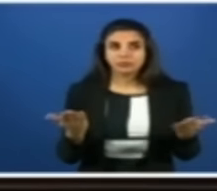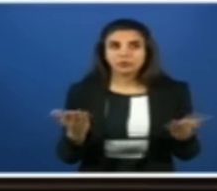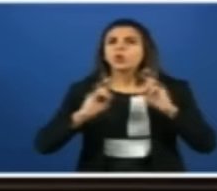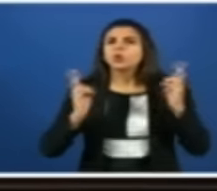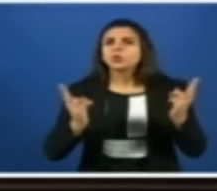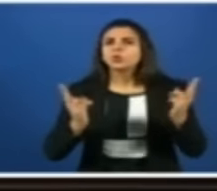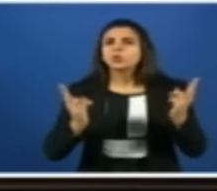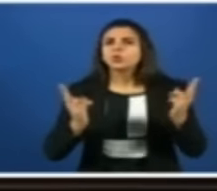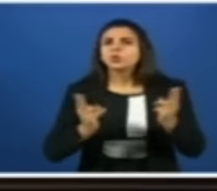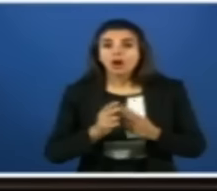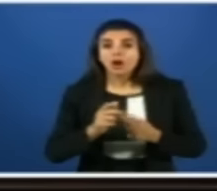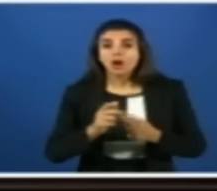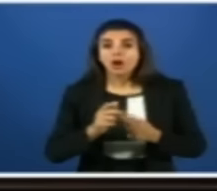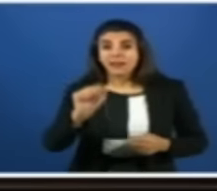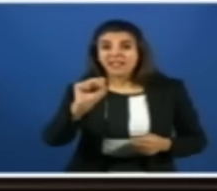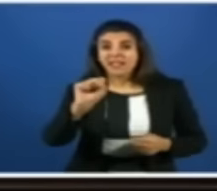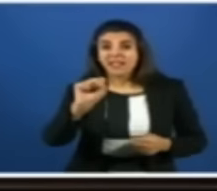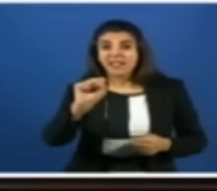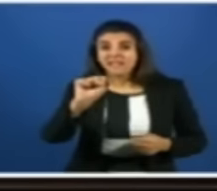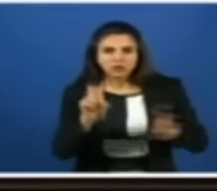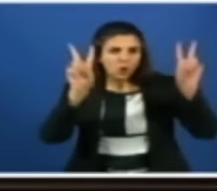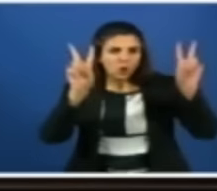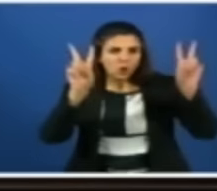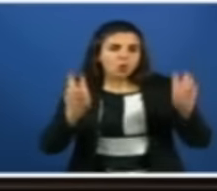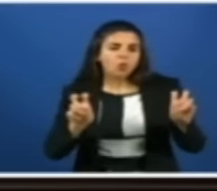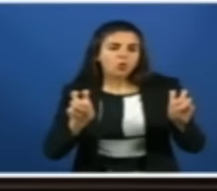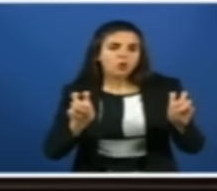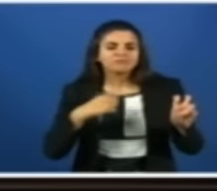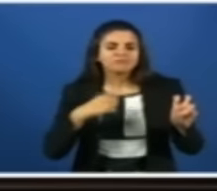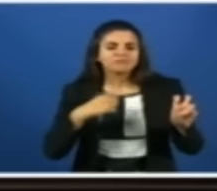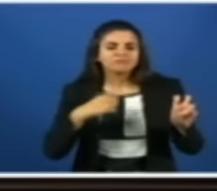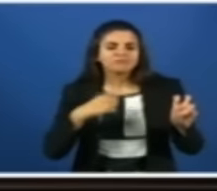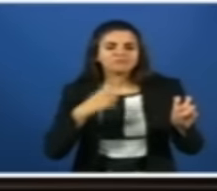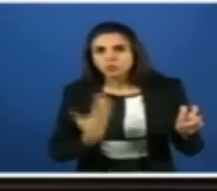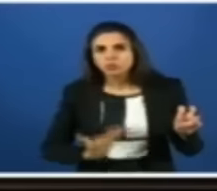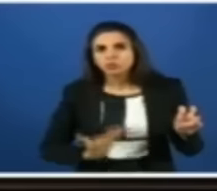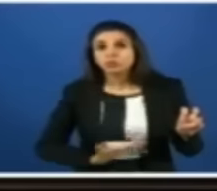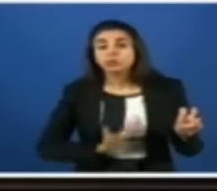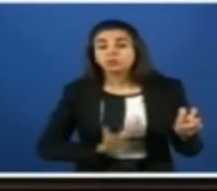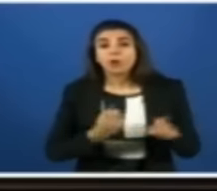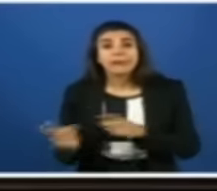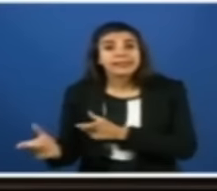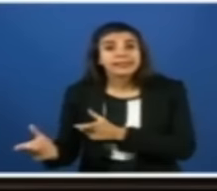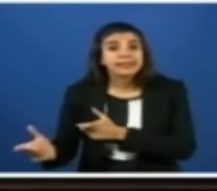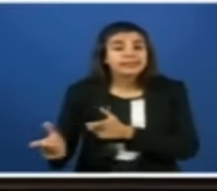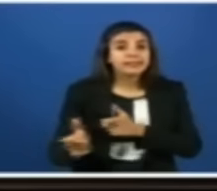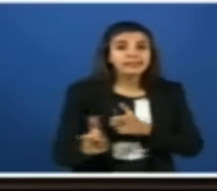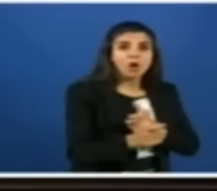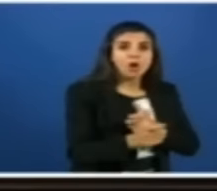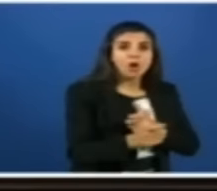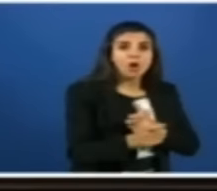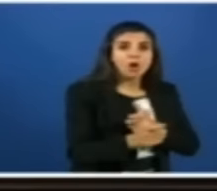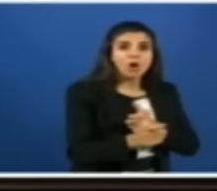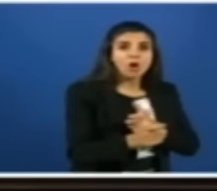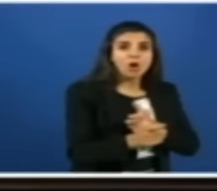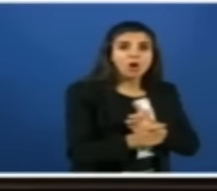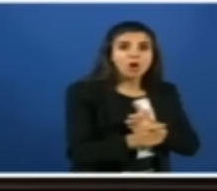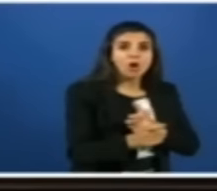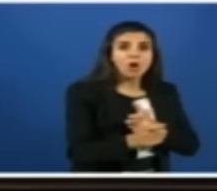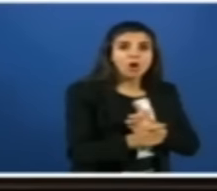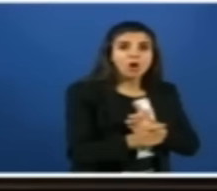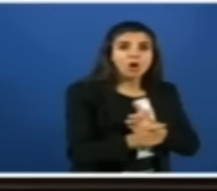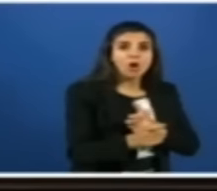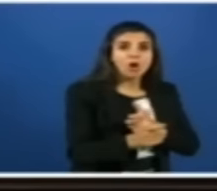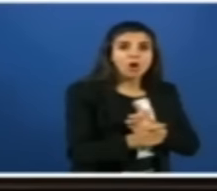dünyada finans konusunda maalesef terör örgütleri,